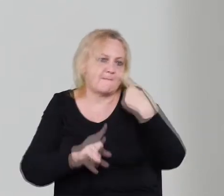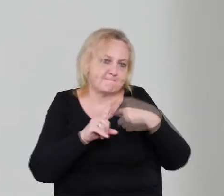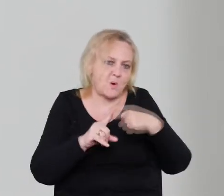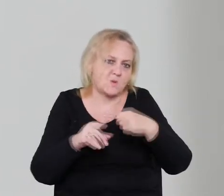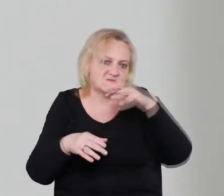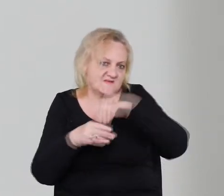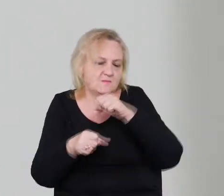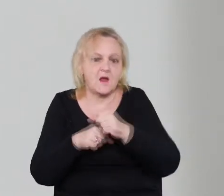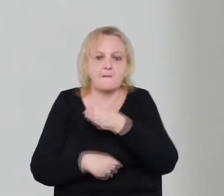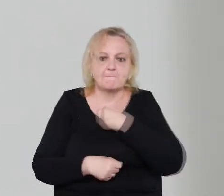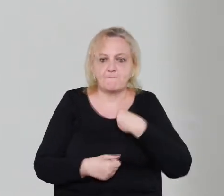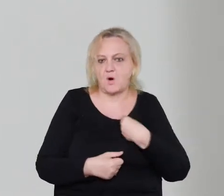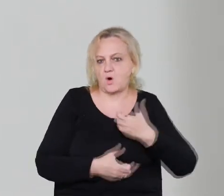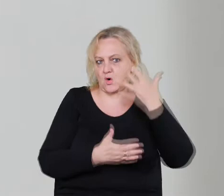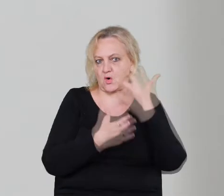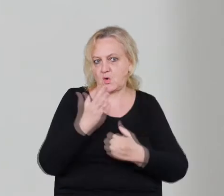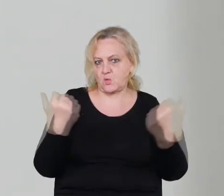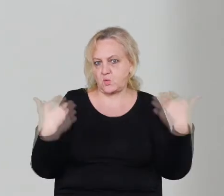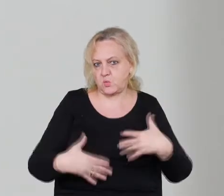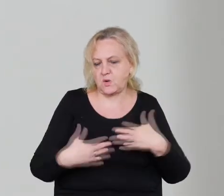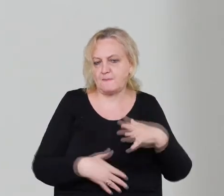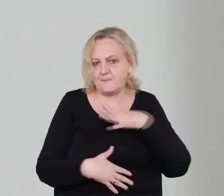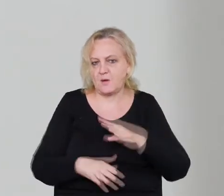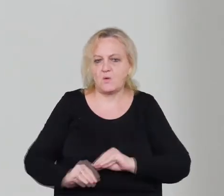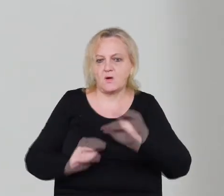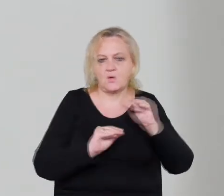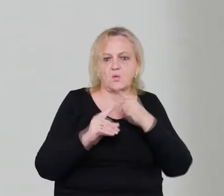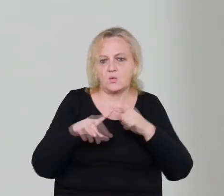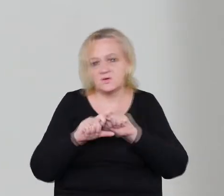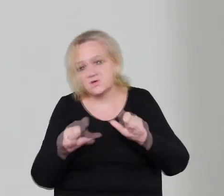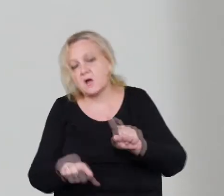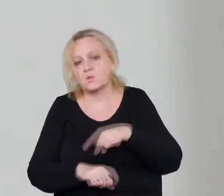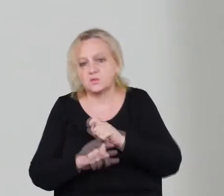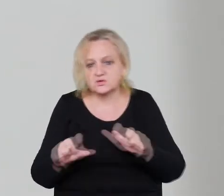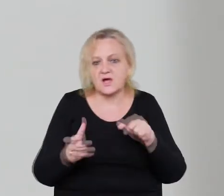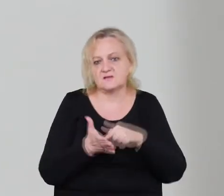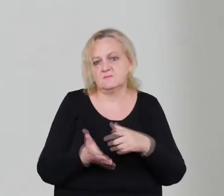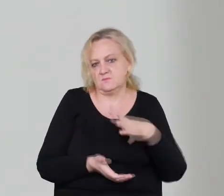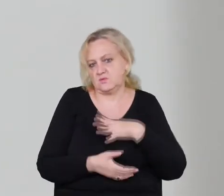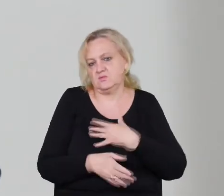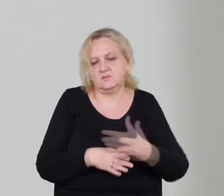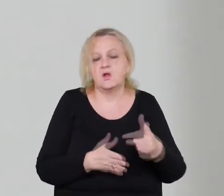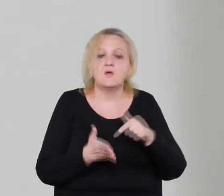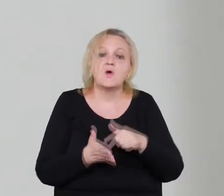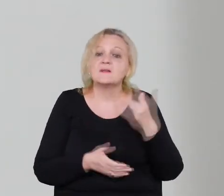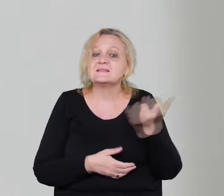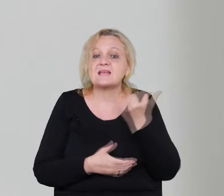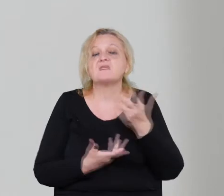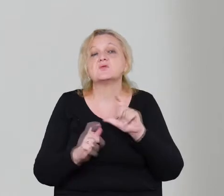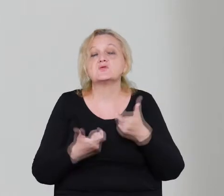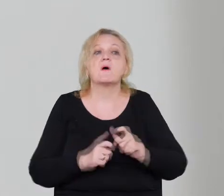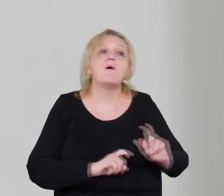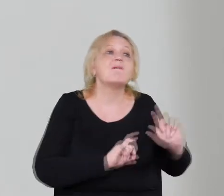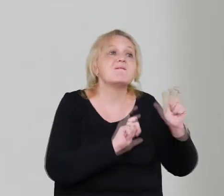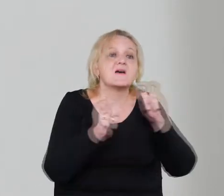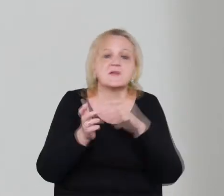też Wydaje mi się że Polska była wielkim beneficjentem migracji krótkotrwałej i długotrwałej i tak dalej i tak dalej to nie zawsze jest taka że po prostu coś się